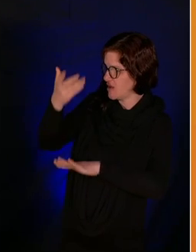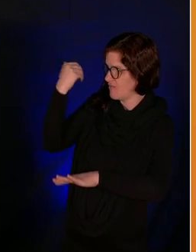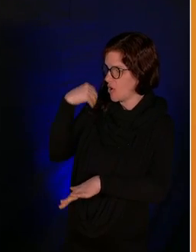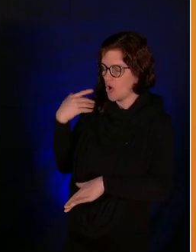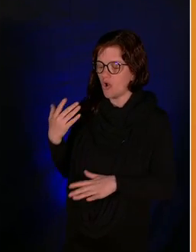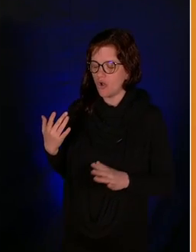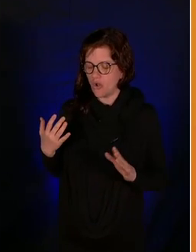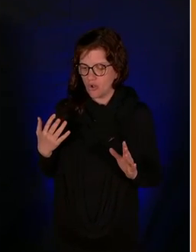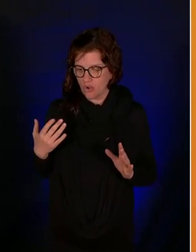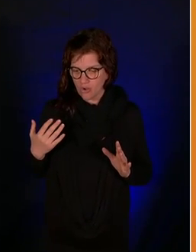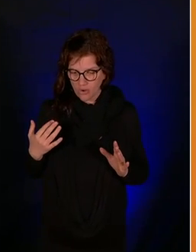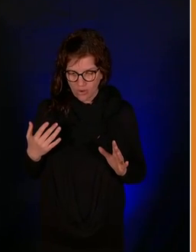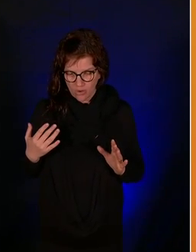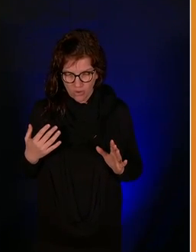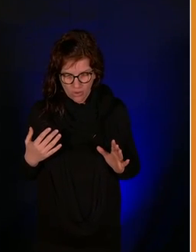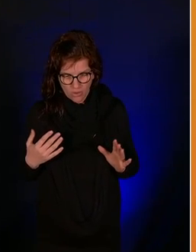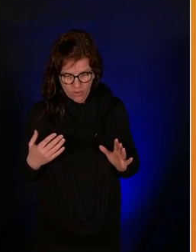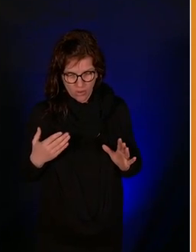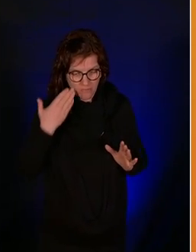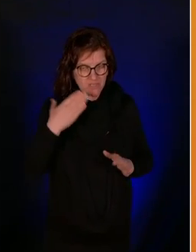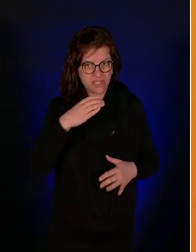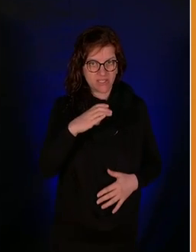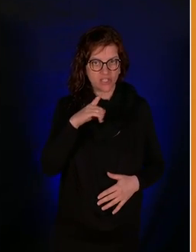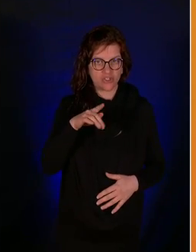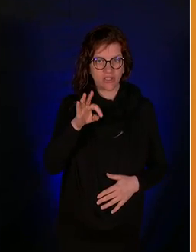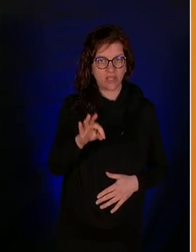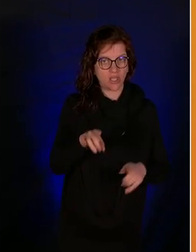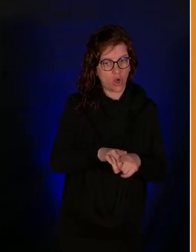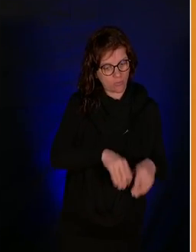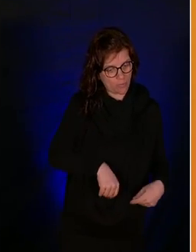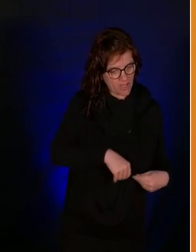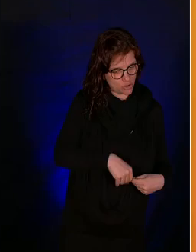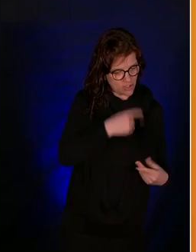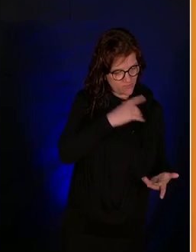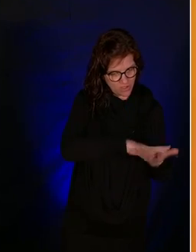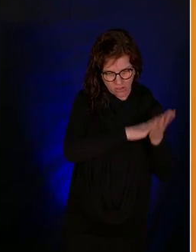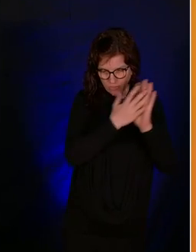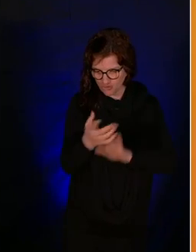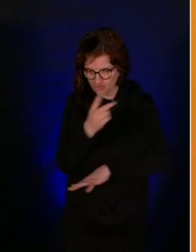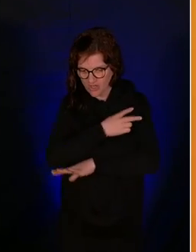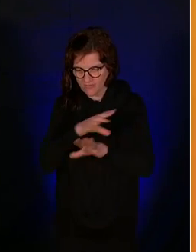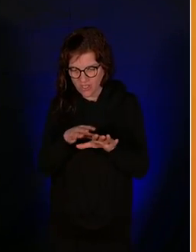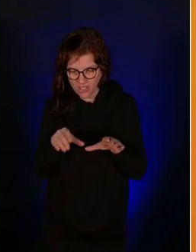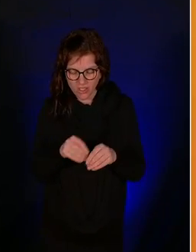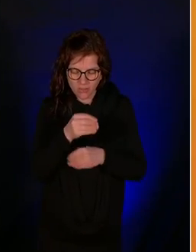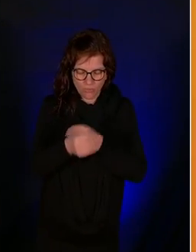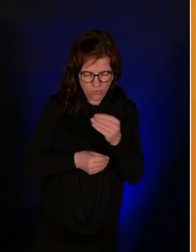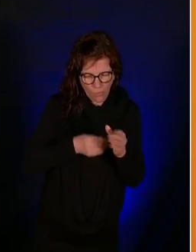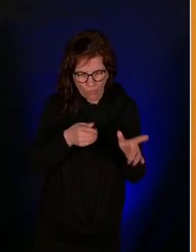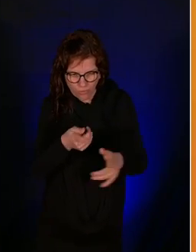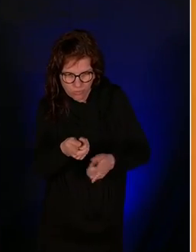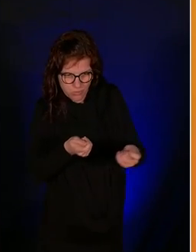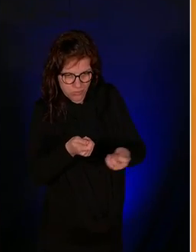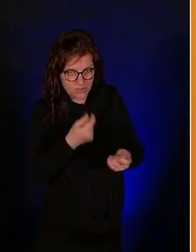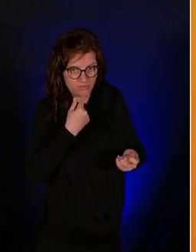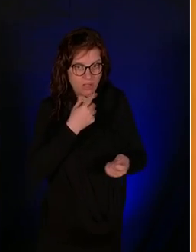quand vous étiez CGT en tant qu'opérateur, dès que vous basculiez chef d'équipe ou à l'encadrement, vous ne